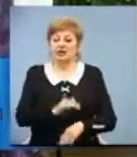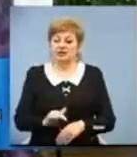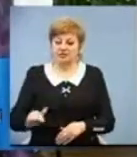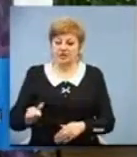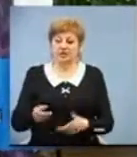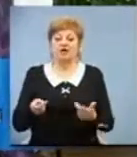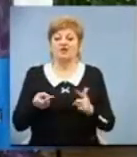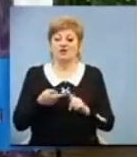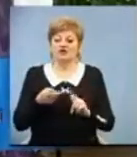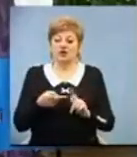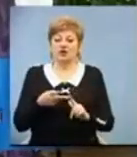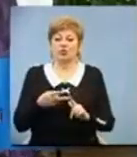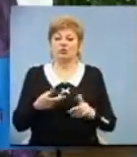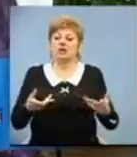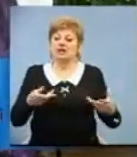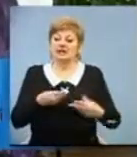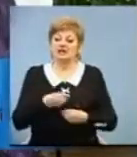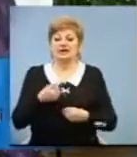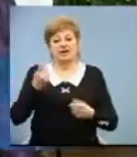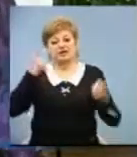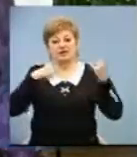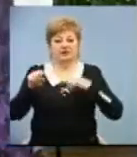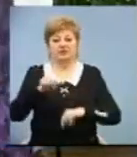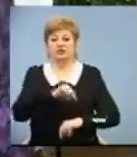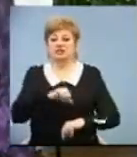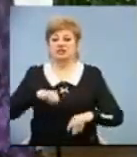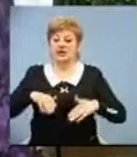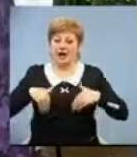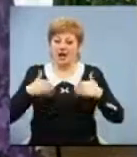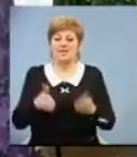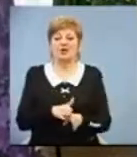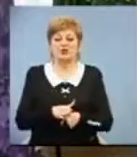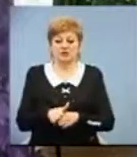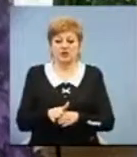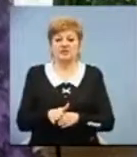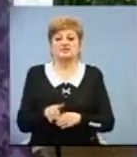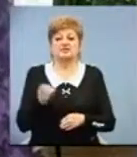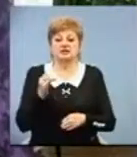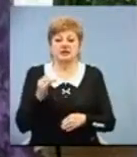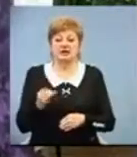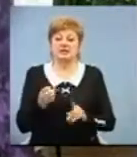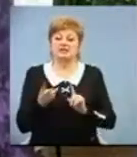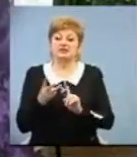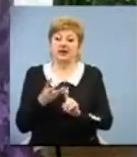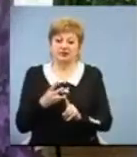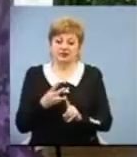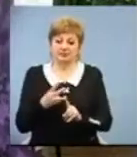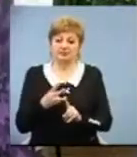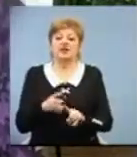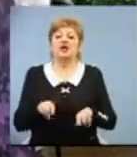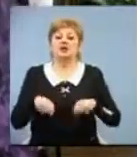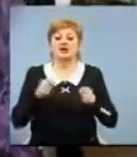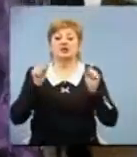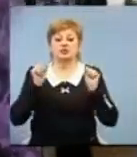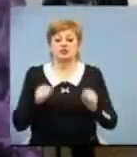по-друге, надихают их на творчую самореализацию и, звичайно ж, по-третье, дають